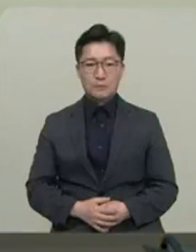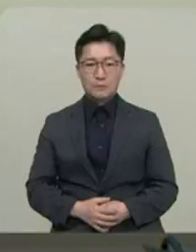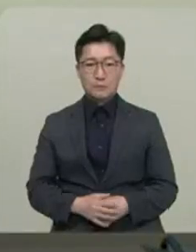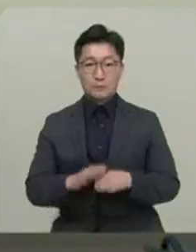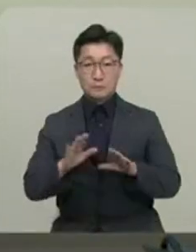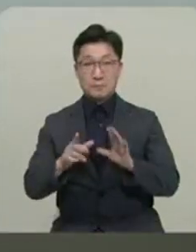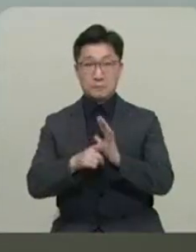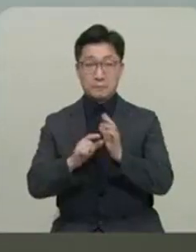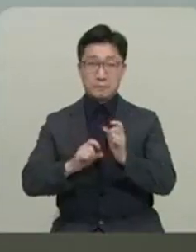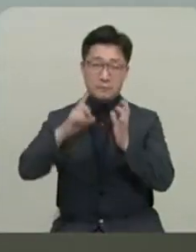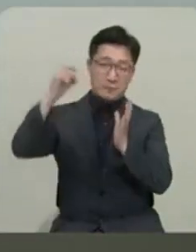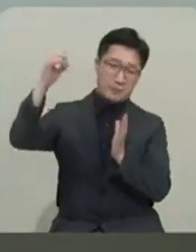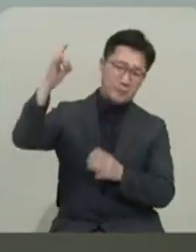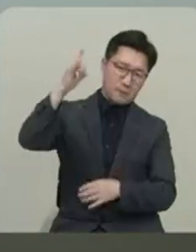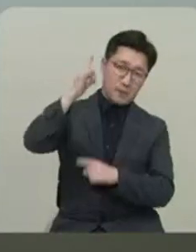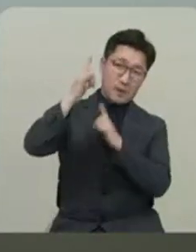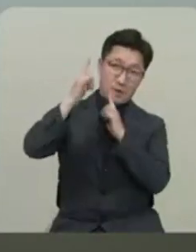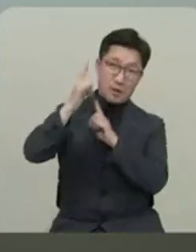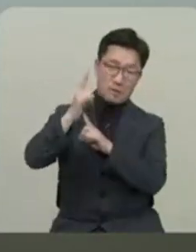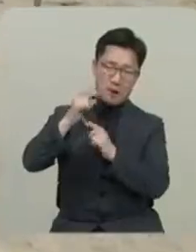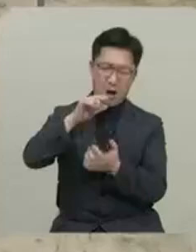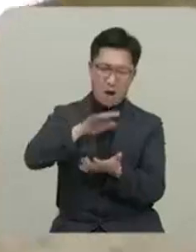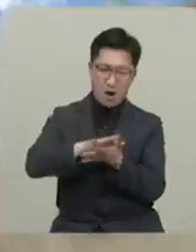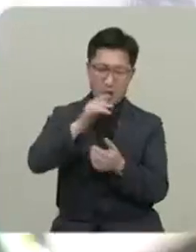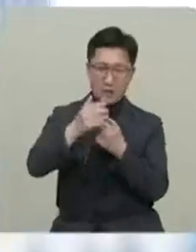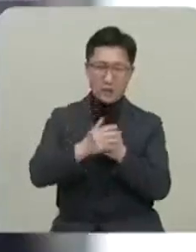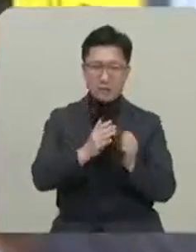대회 진행에 대한 우려가 커지고 있어서